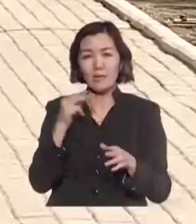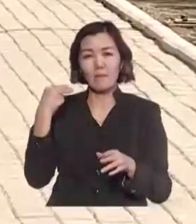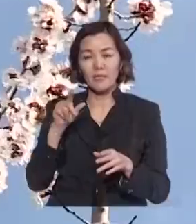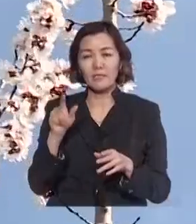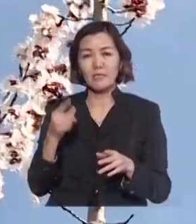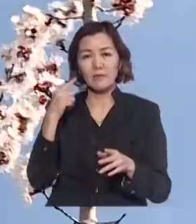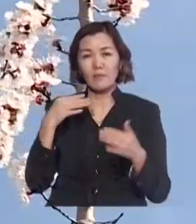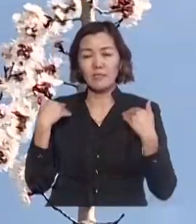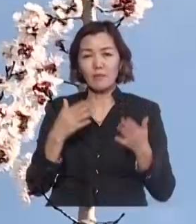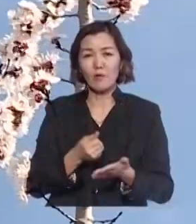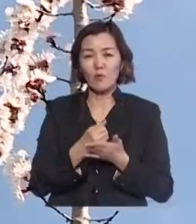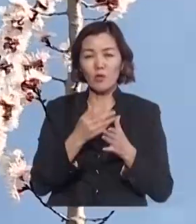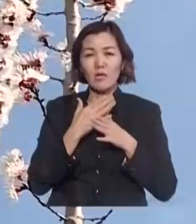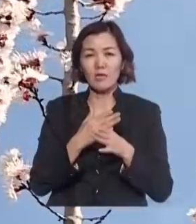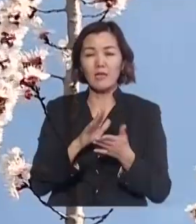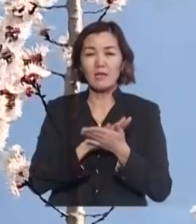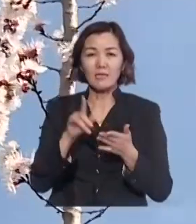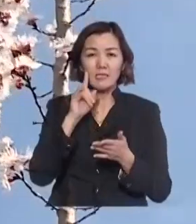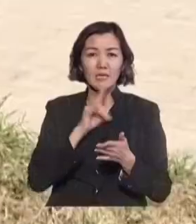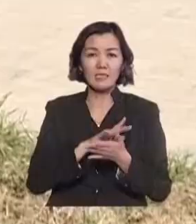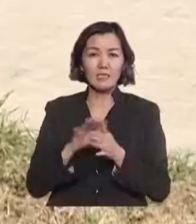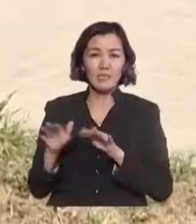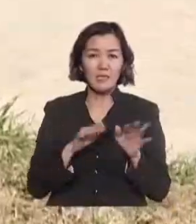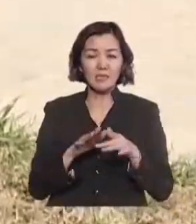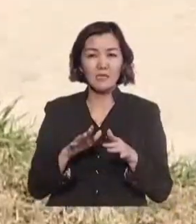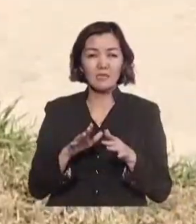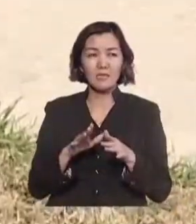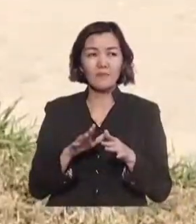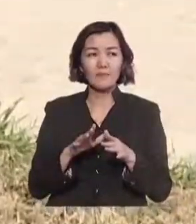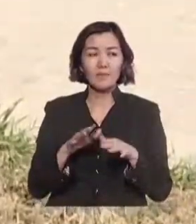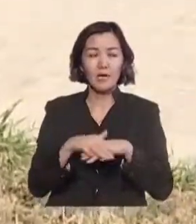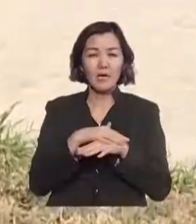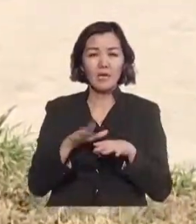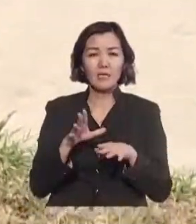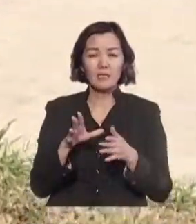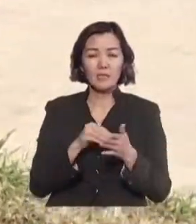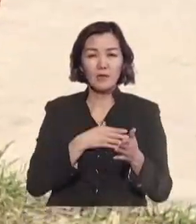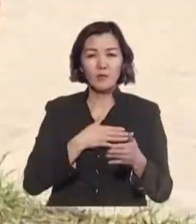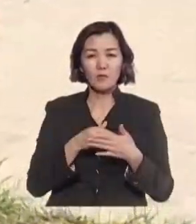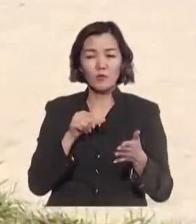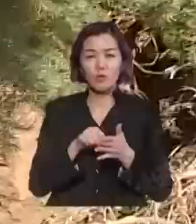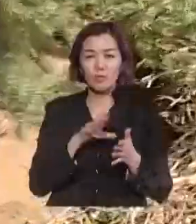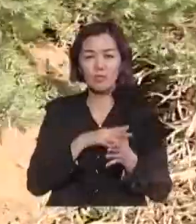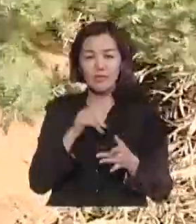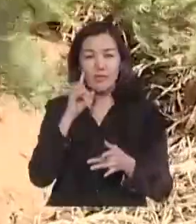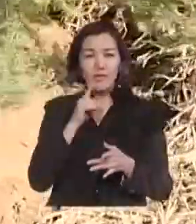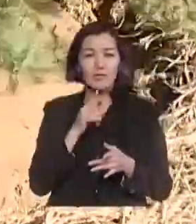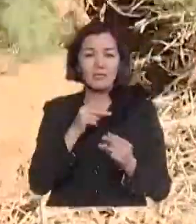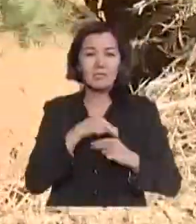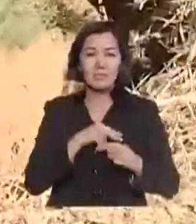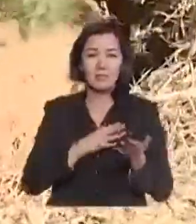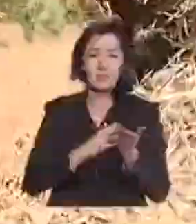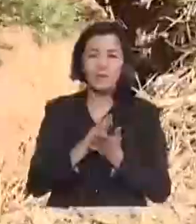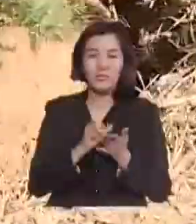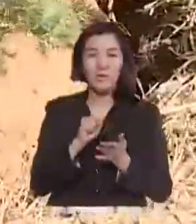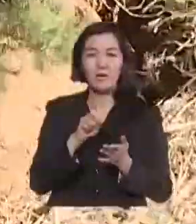президентінің бастамасымен қолға алынған Таза Қазақстан акциясына үлгілі ауылдың жұрты да үлес қосты. Олардың қатарында Қазақстанның еңбек ері